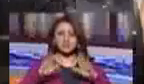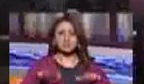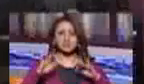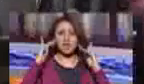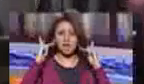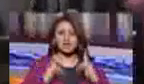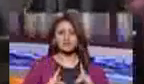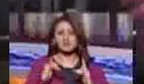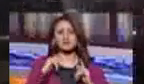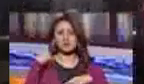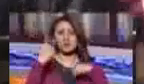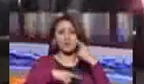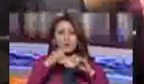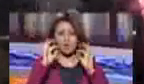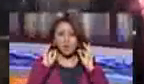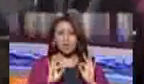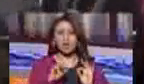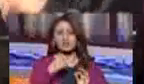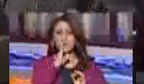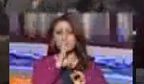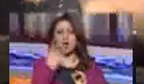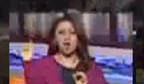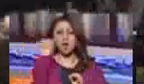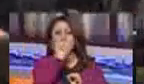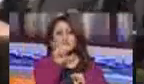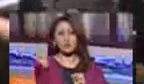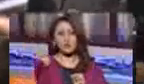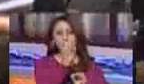واحده برضه تيجي منها تاني. قاعدين في مصر،